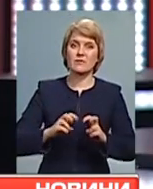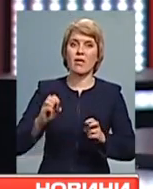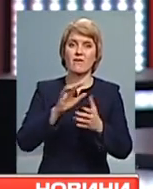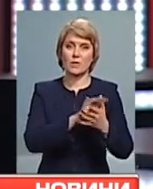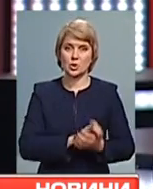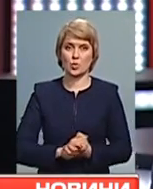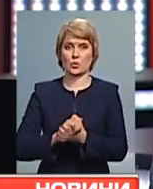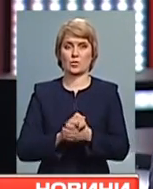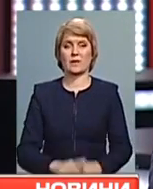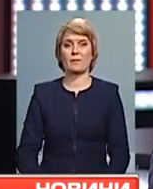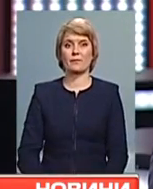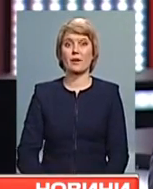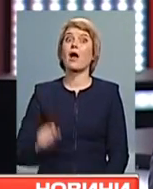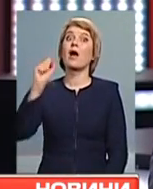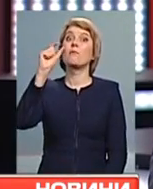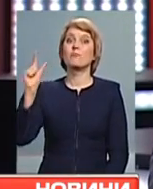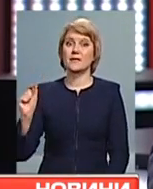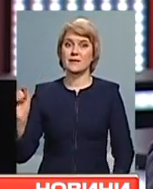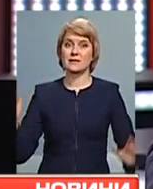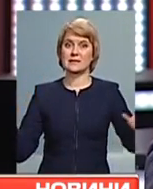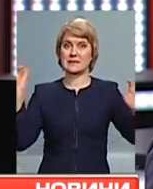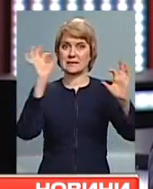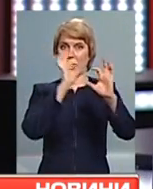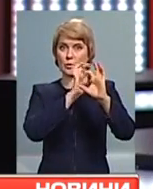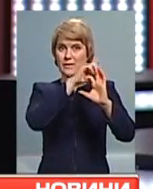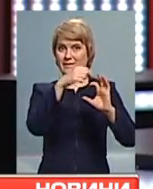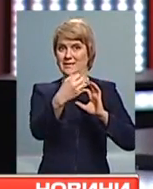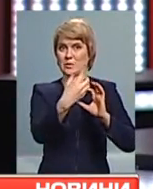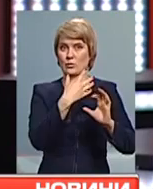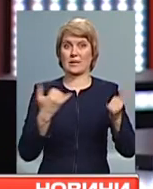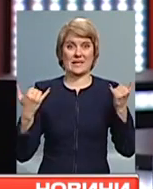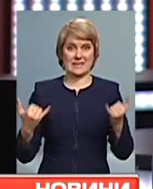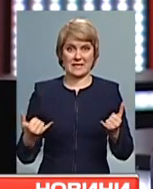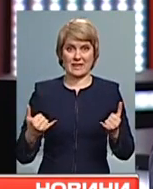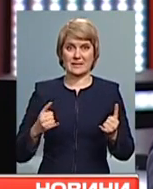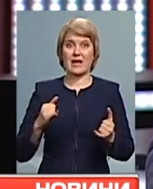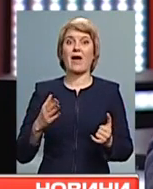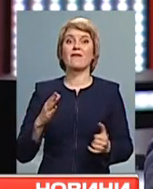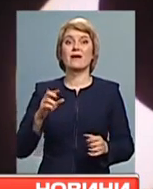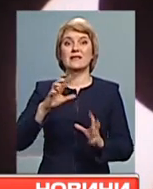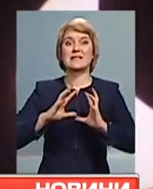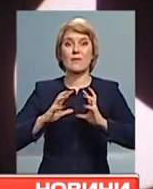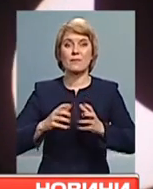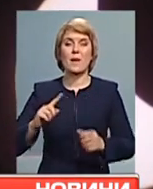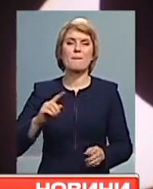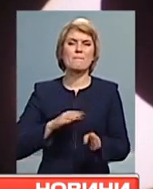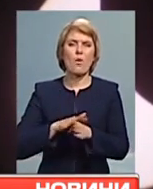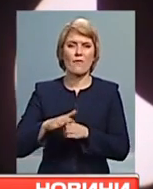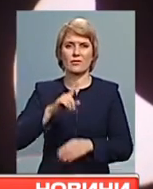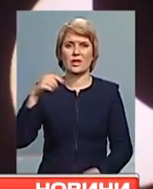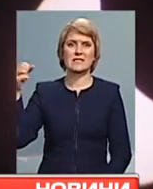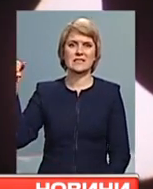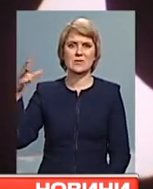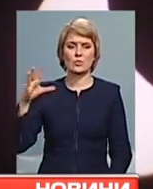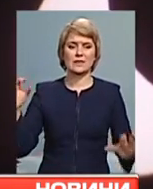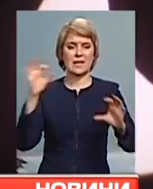Ну і місяць затулив сонце. У ці хвилини на землі триває повне сонячне затемнення. Першими явище побачили в